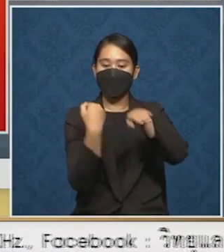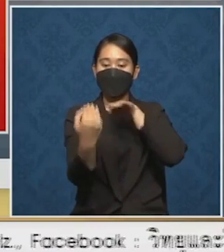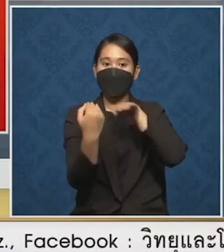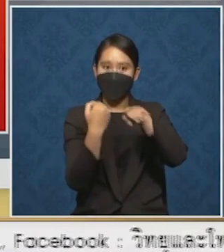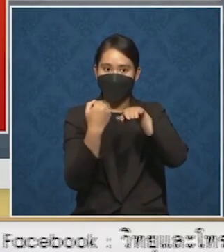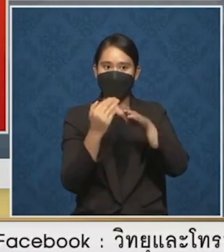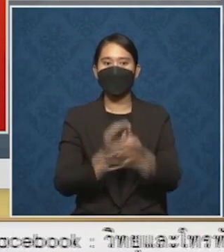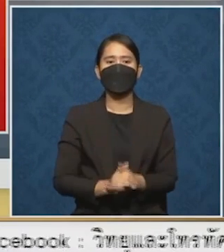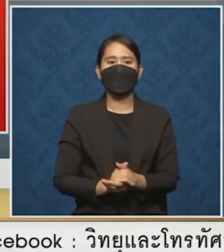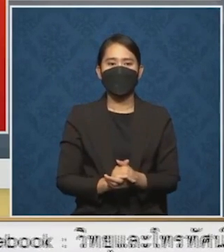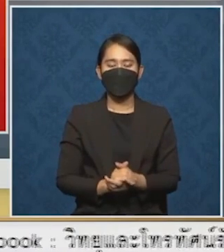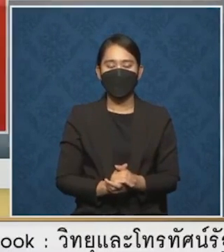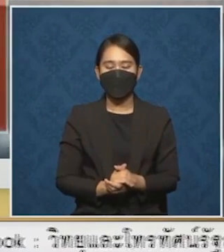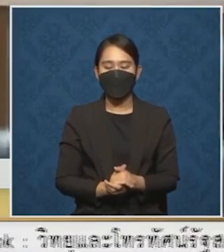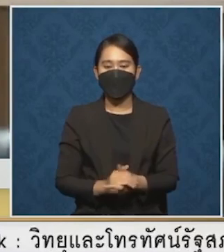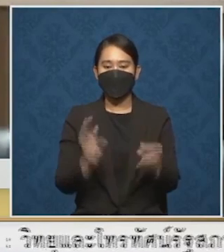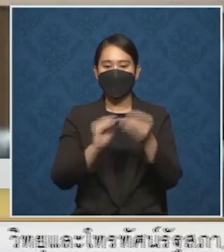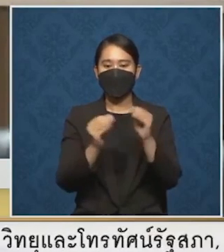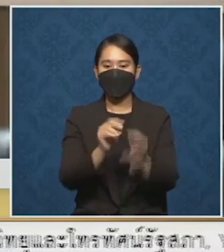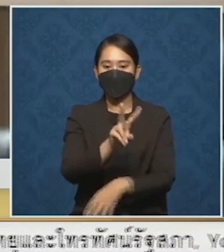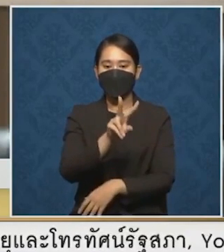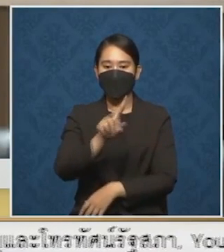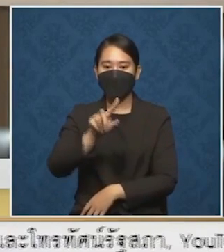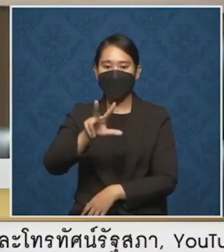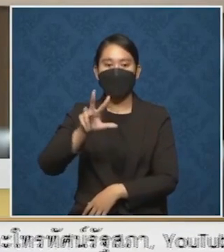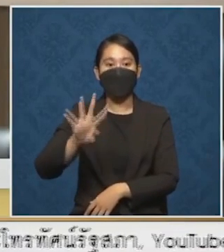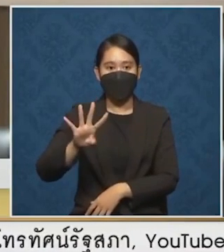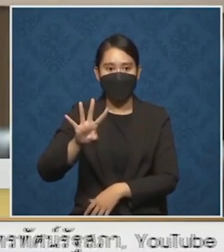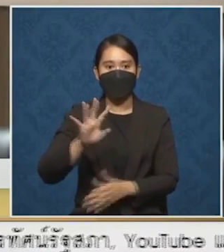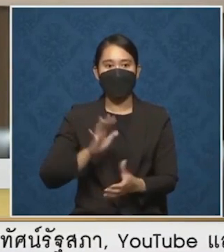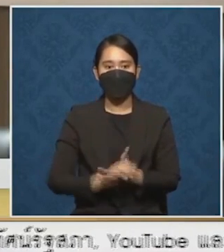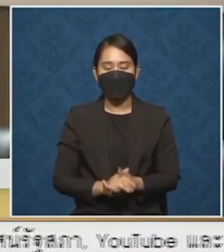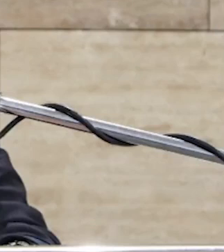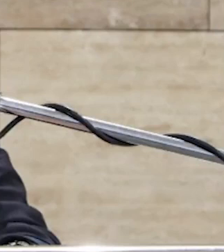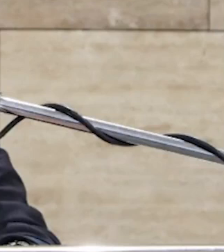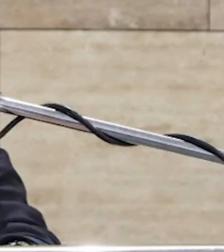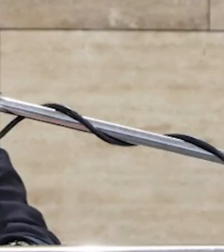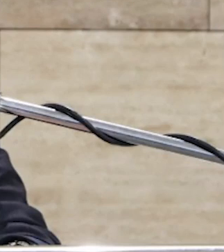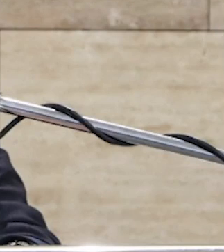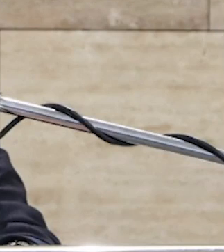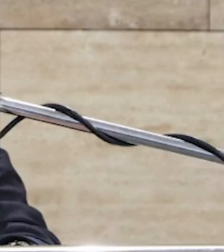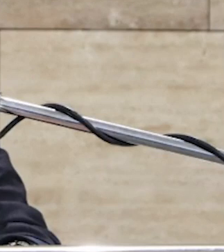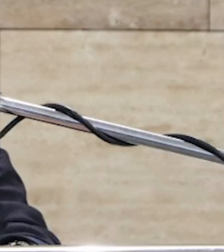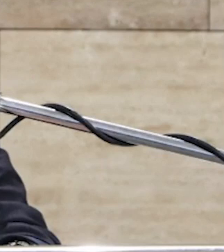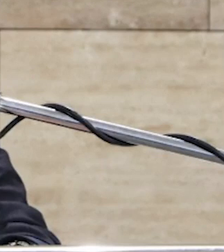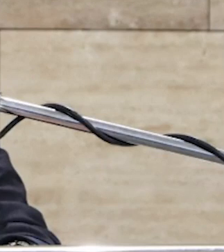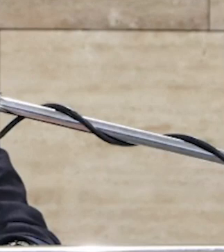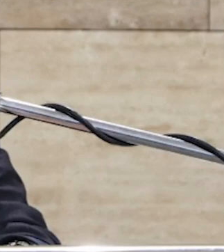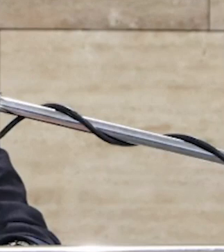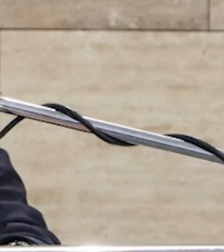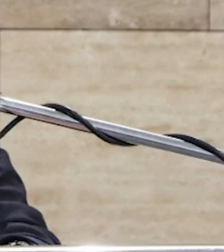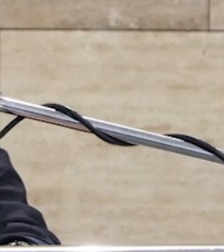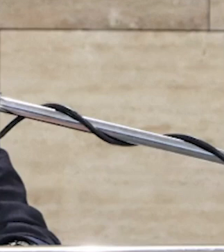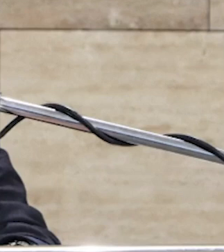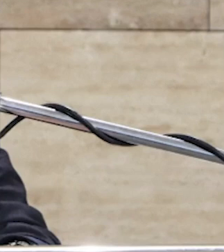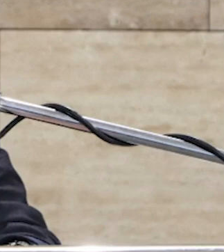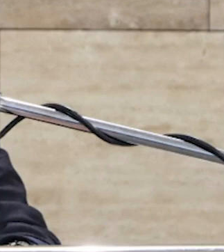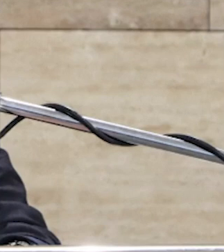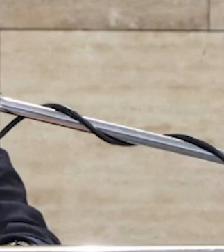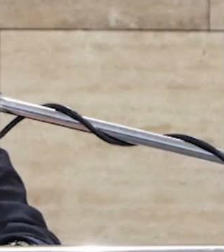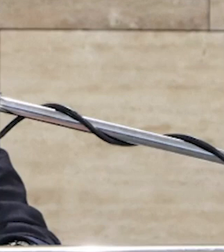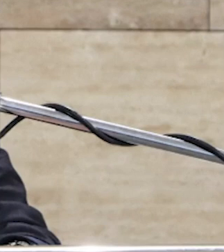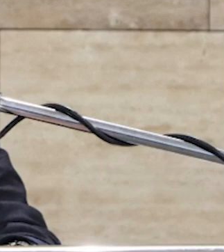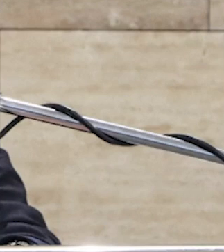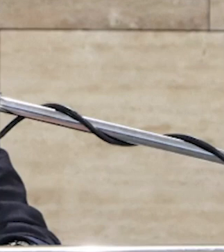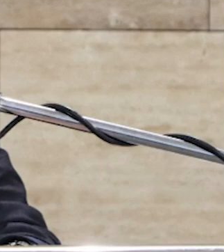อกประวิตร ยังไม่เคลียร์กันแบบนี้นะคุณสุรเชษฐ์นะคะรองเลขาธิการพรรคก้าวไกลเนี่ยก็พูดถึงประเด็นนี้แหละบอกว่าที่สภาล่มตั้งแต่วันแรกเนี่ยเป็